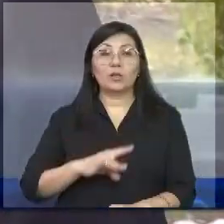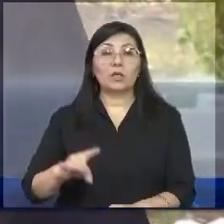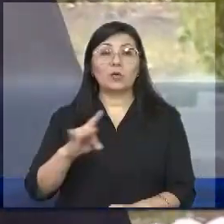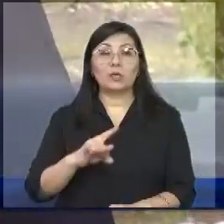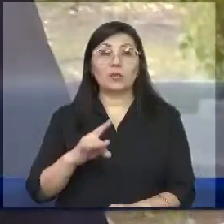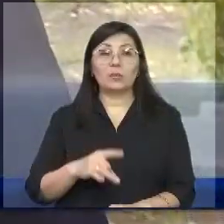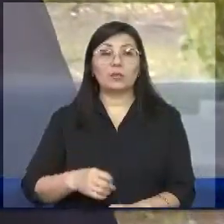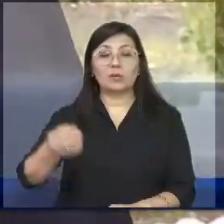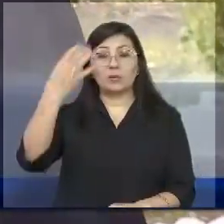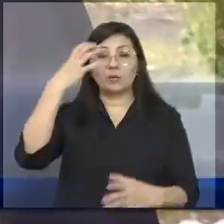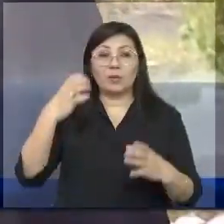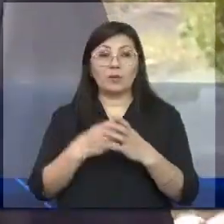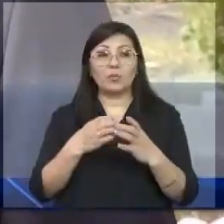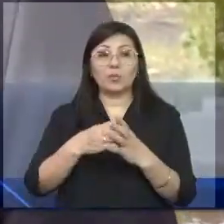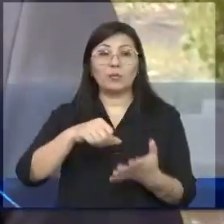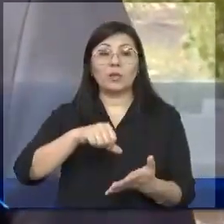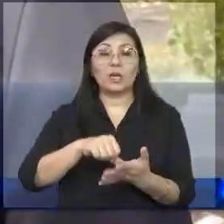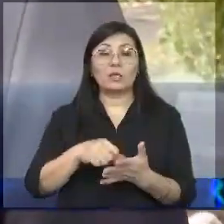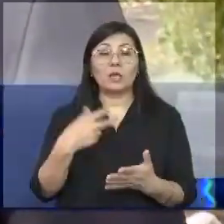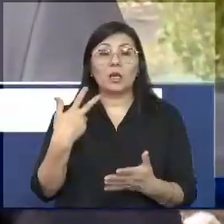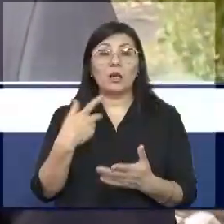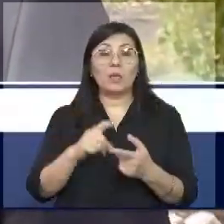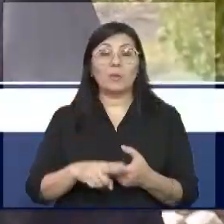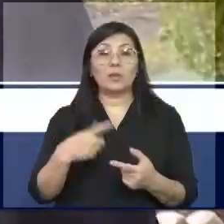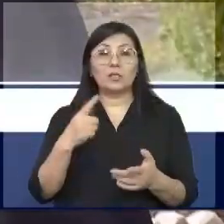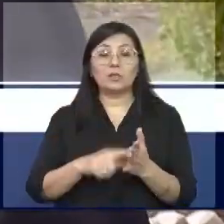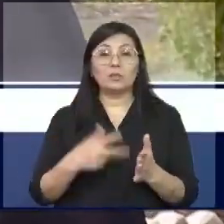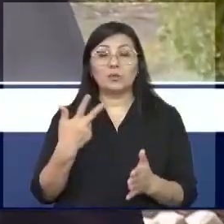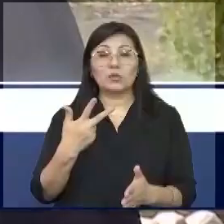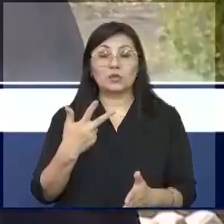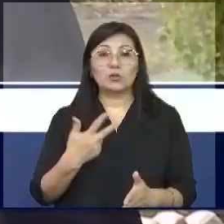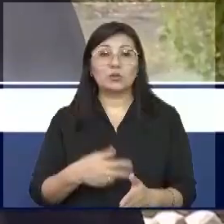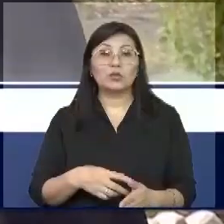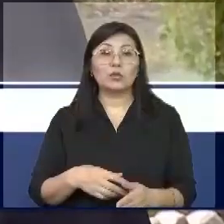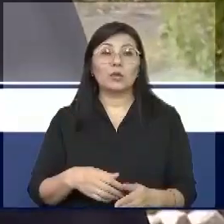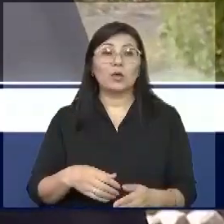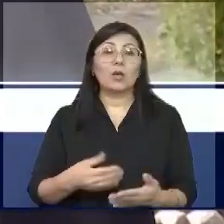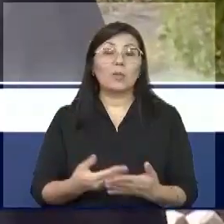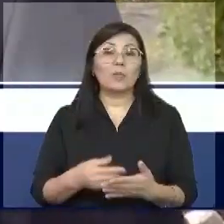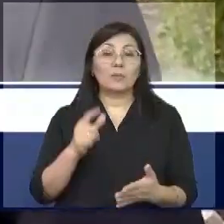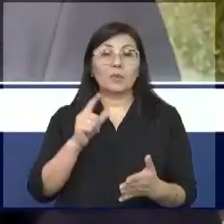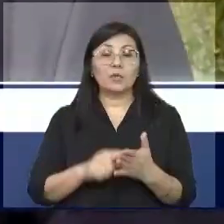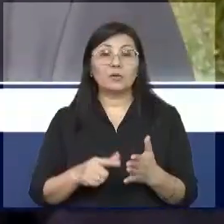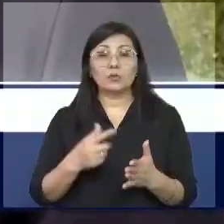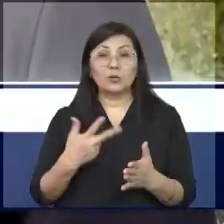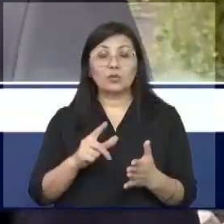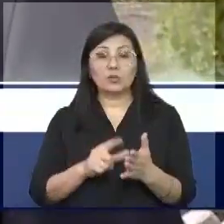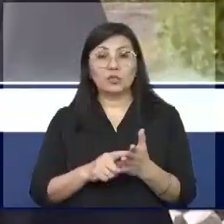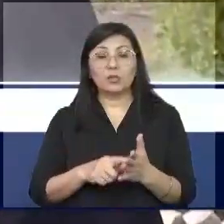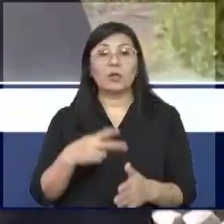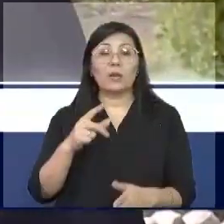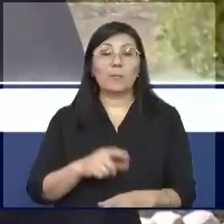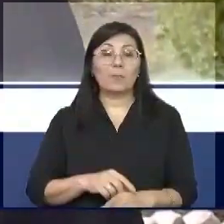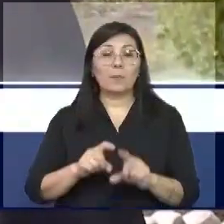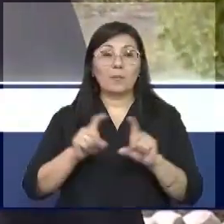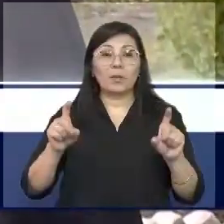Мұғалжар ауданының білім бөліміне қарасты 70 білім беру ұйымы бар. Оның ішінде 37 мектеп, 21